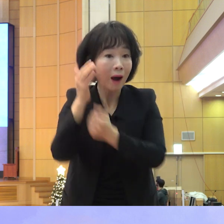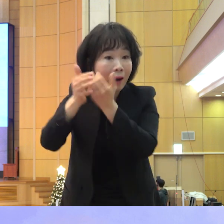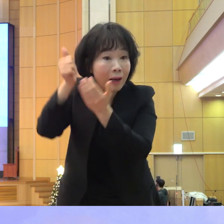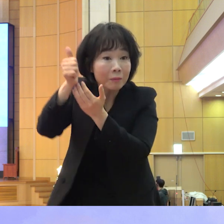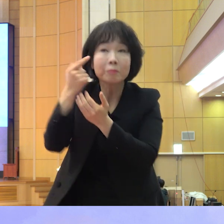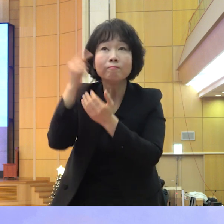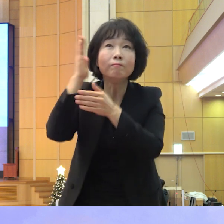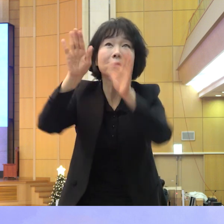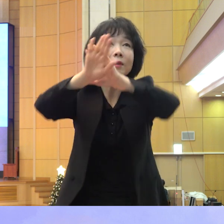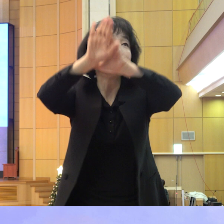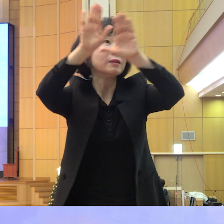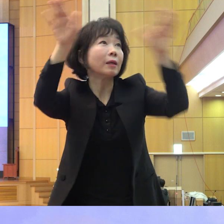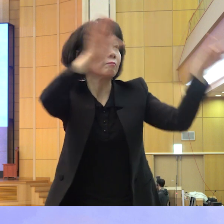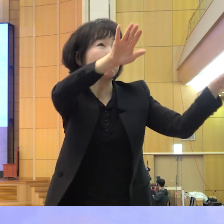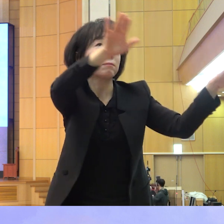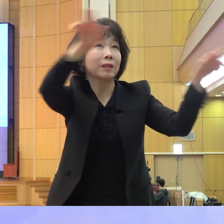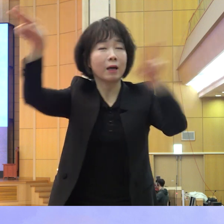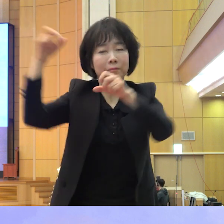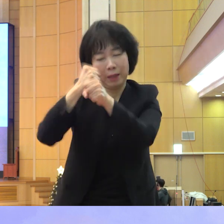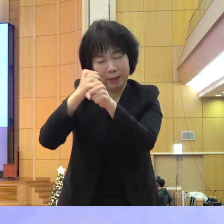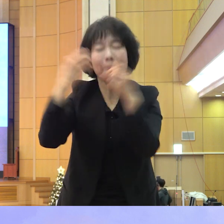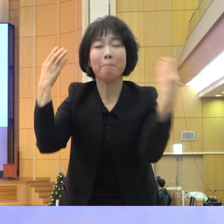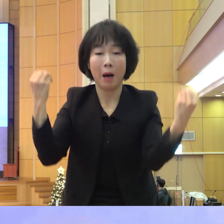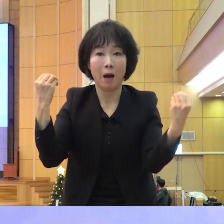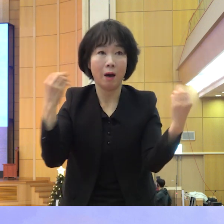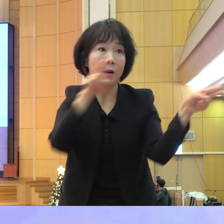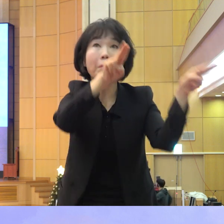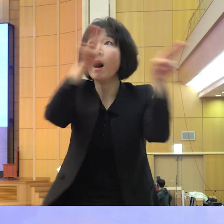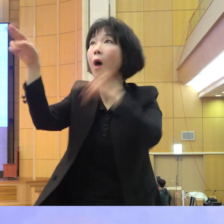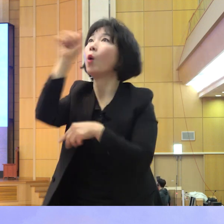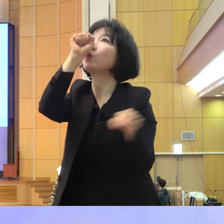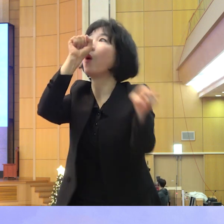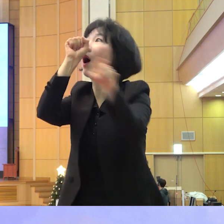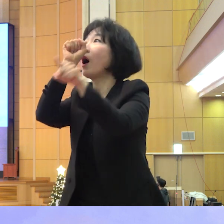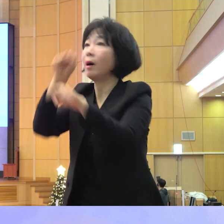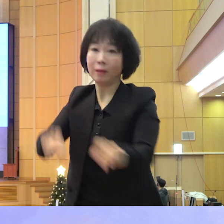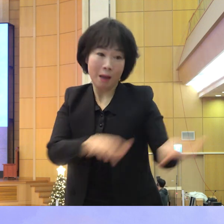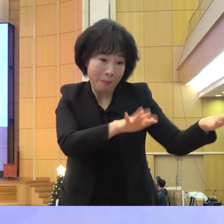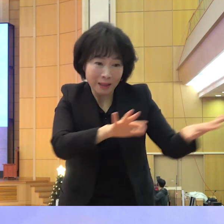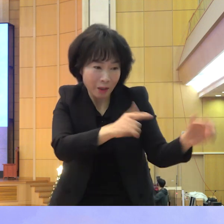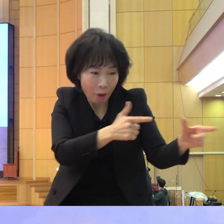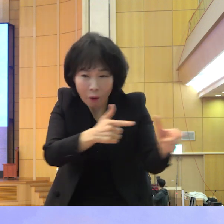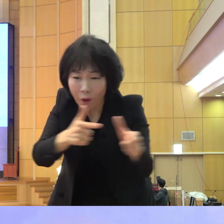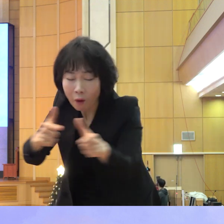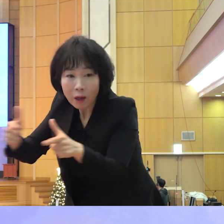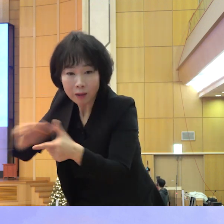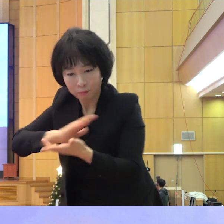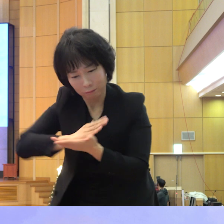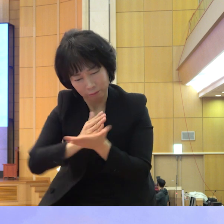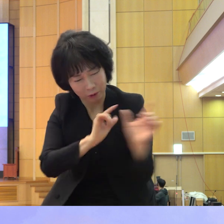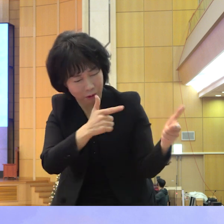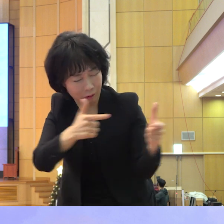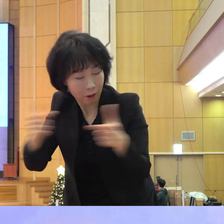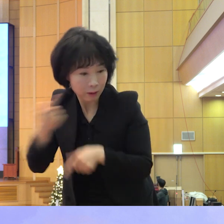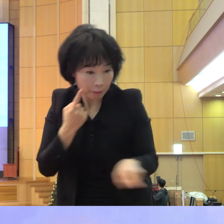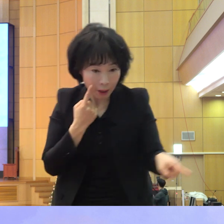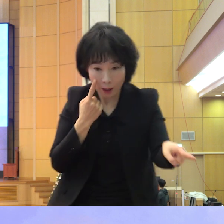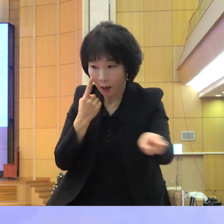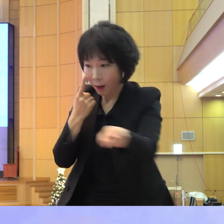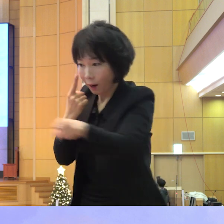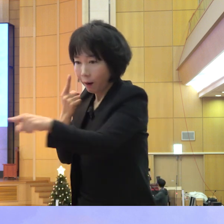지어놓고도 하나님 보시기에 좋았더라. 땅을 지어놓고 땅에는 모든 생물들, 바다를 지어놓고 바닷속에 있는 모든 생물들을